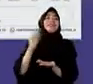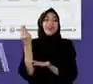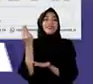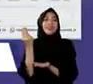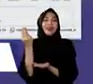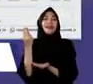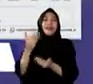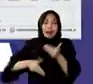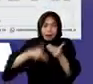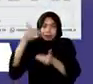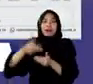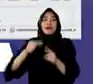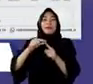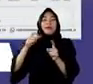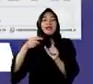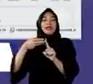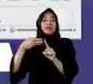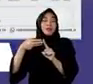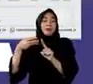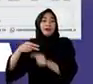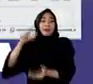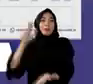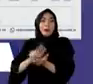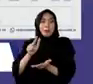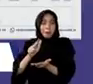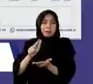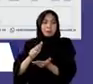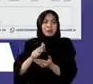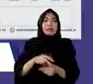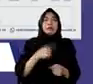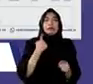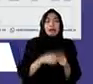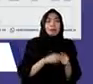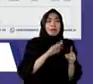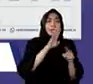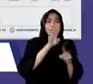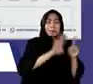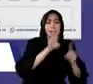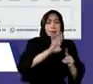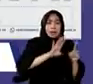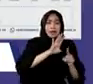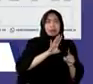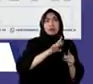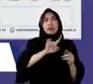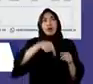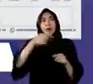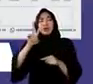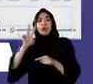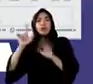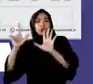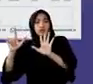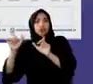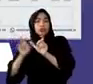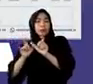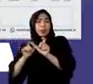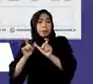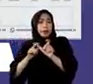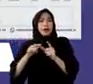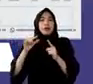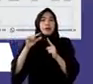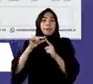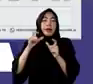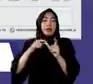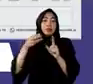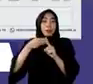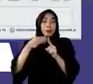Namun, meskipun imbas dari pelaksanaan PSBB ketat sejak 14 sampai 27 September 2020 tersebut